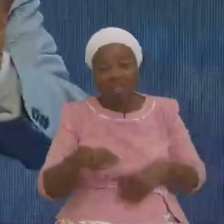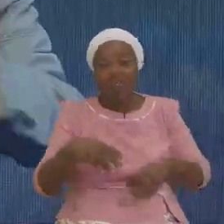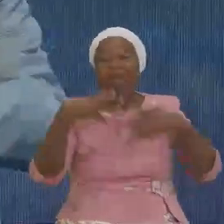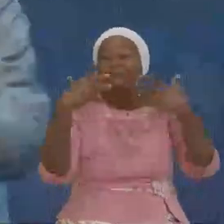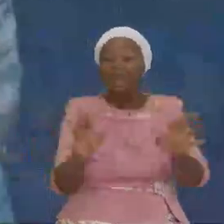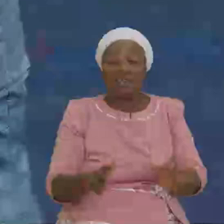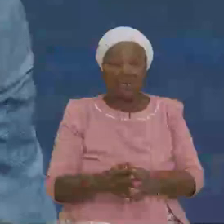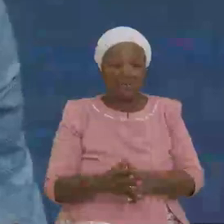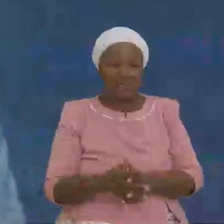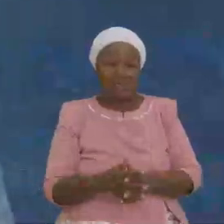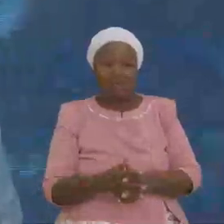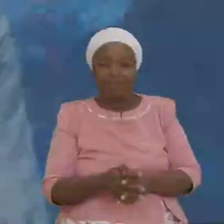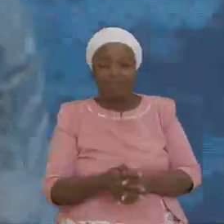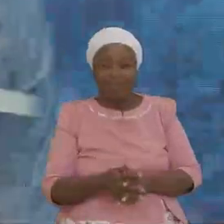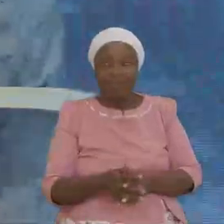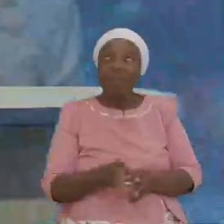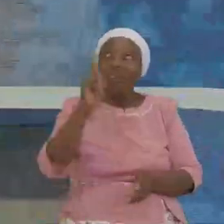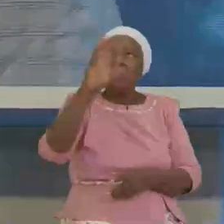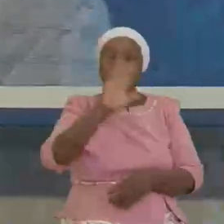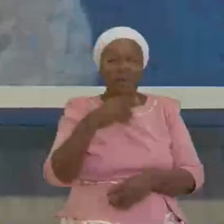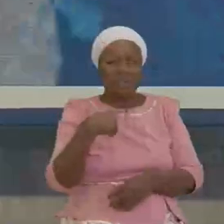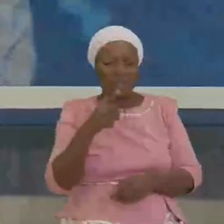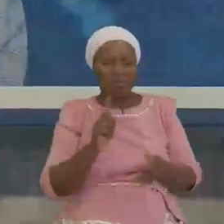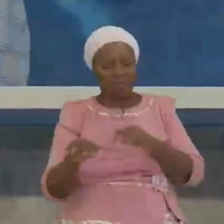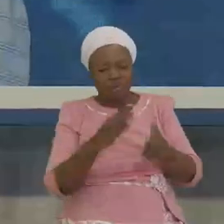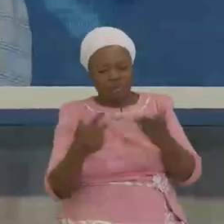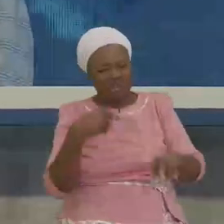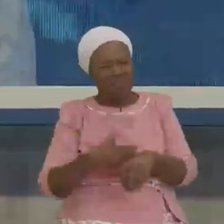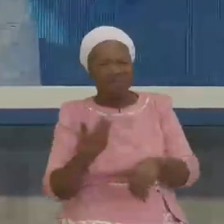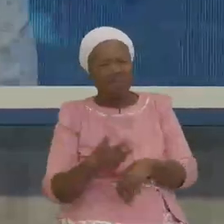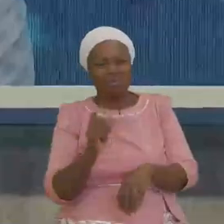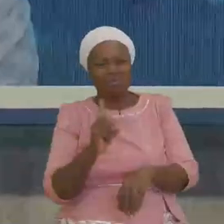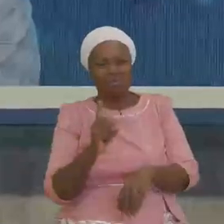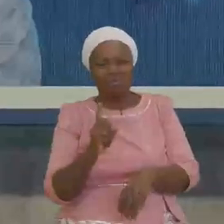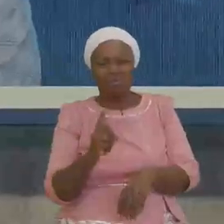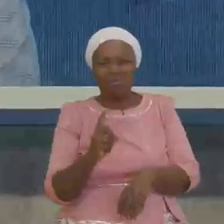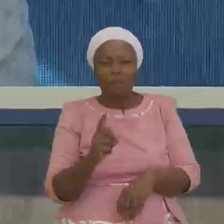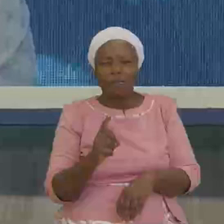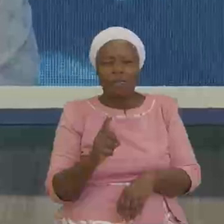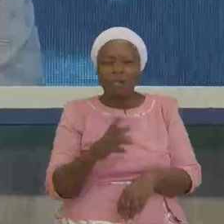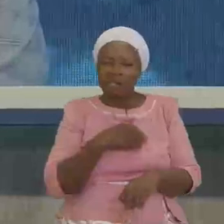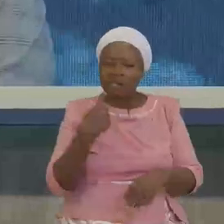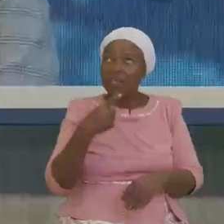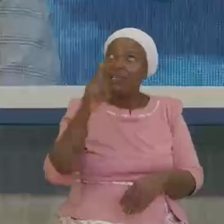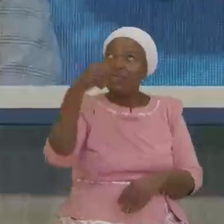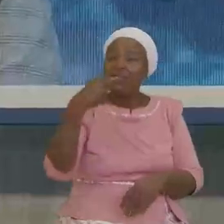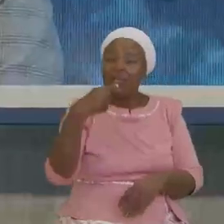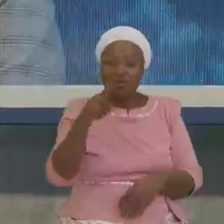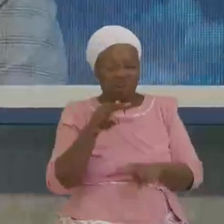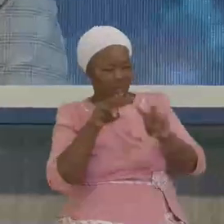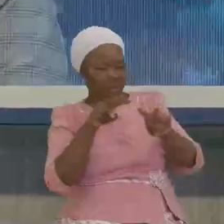fini. Pour ta guérison, c'est fini. Il ne te dit pas de faire quelque chose de très